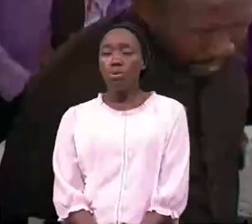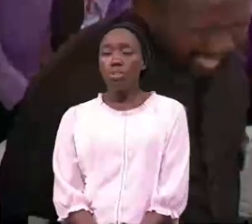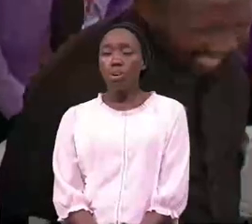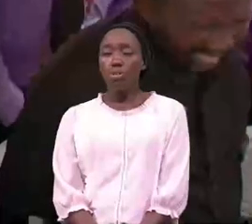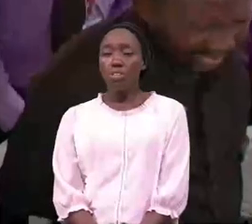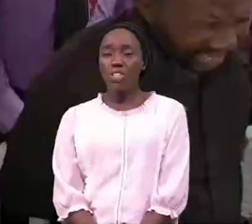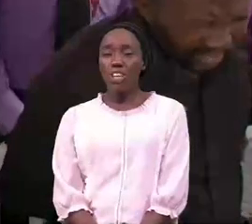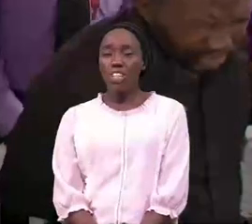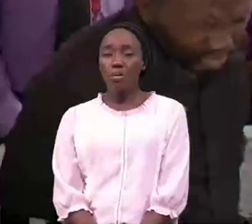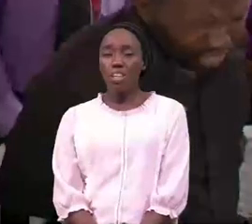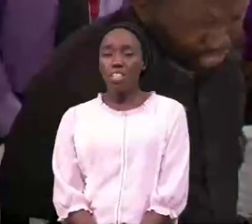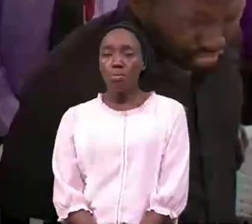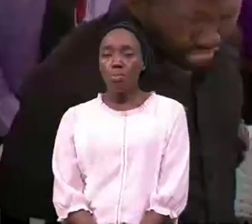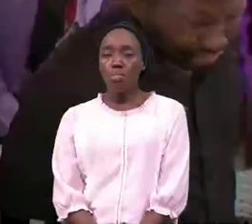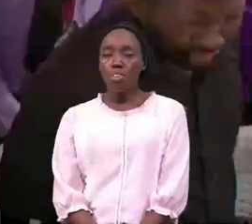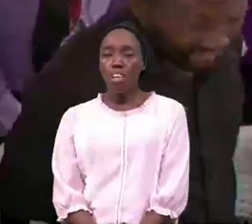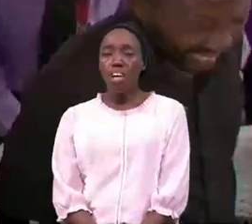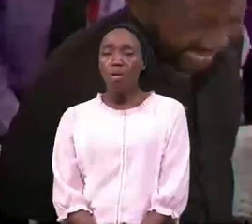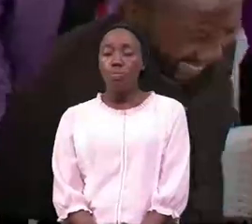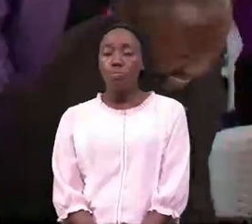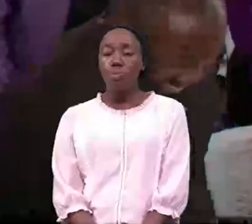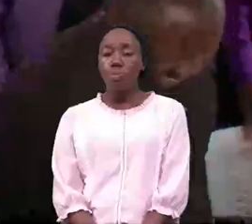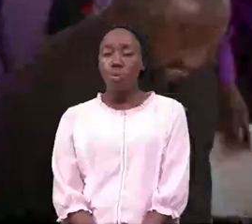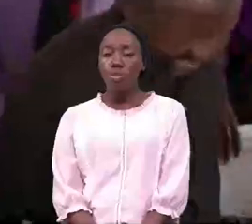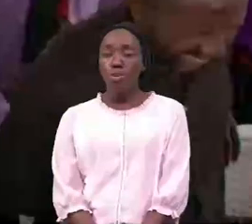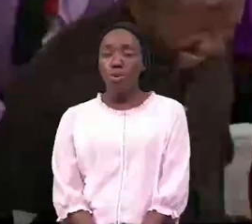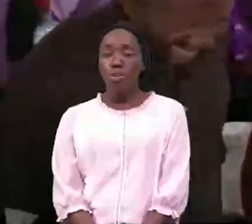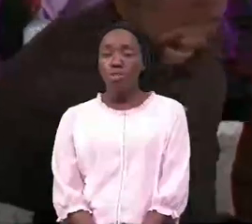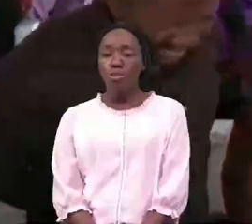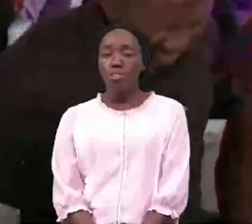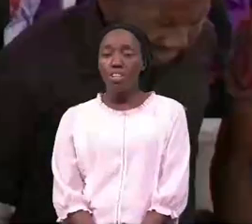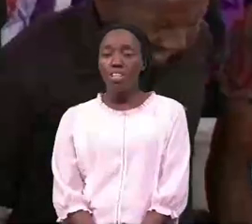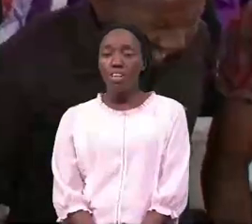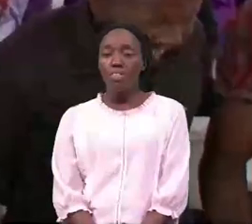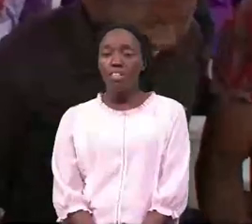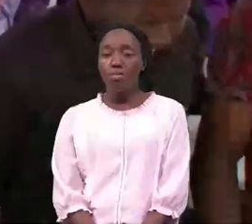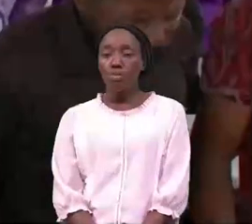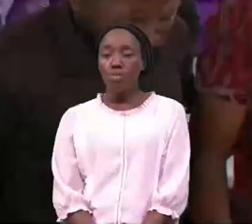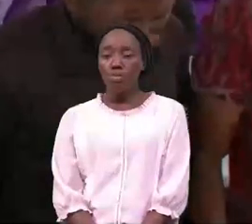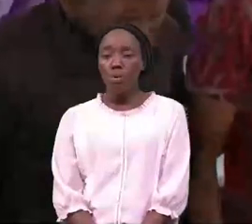Le Seigneur nous a révélé sa pensée. Prie alors.